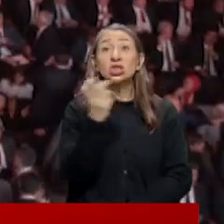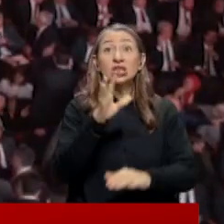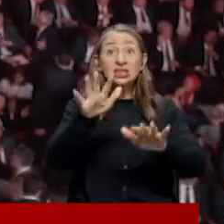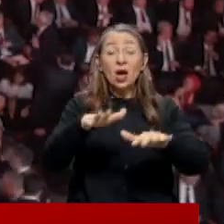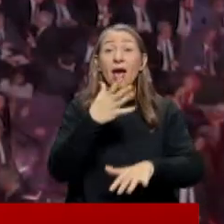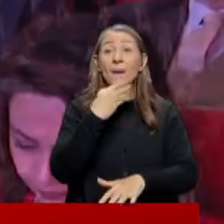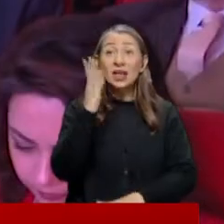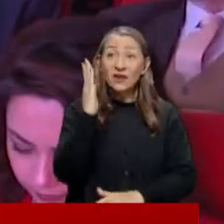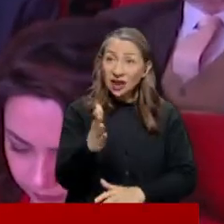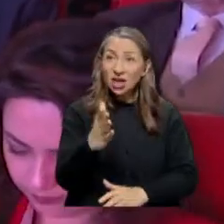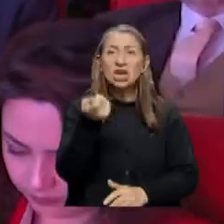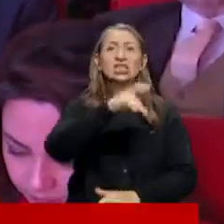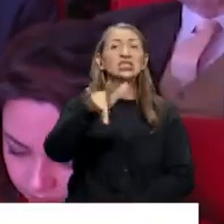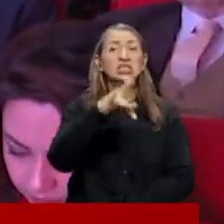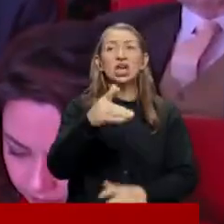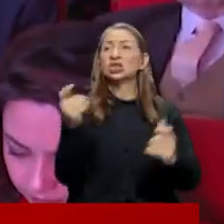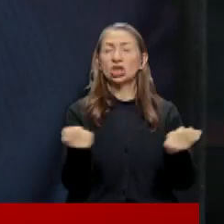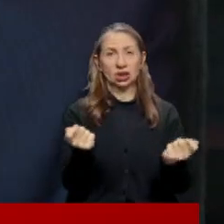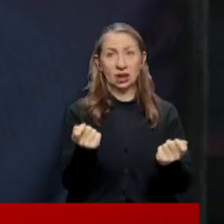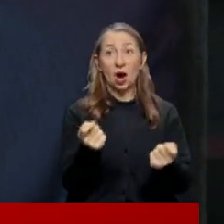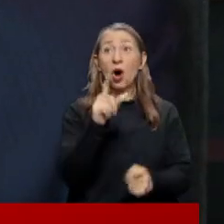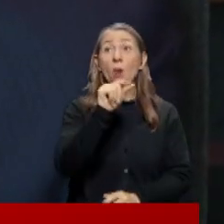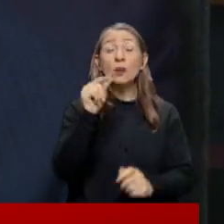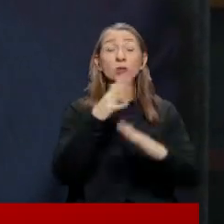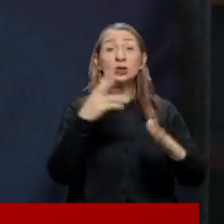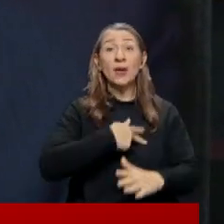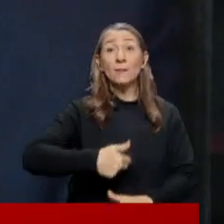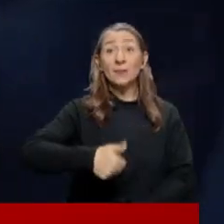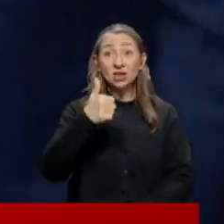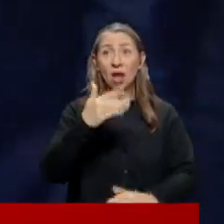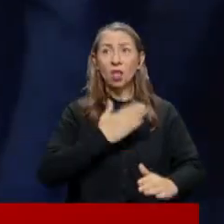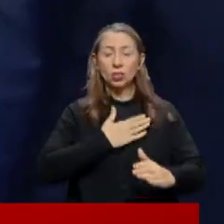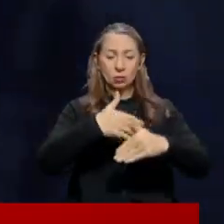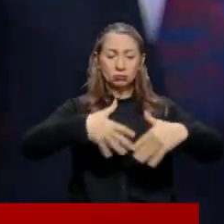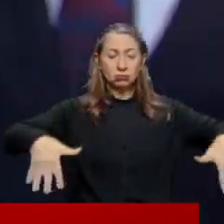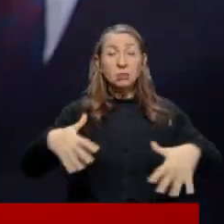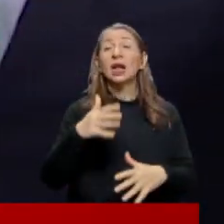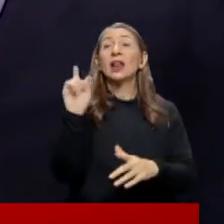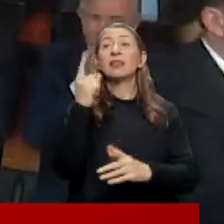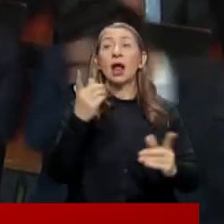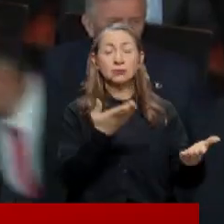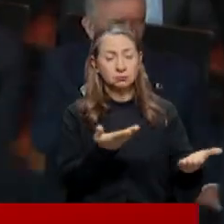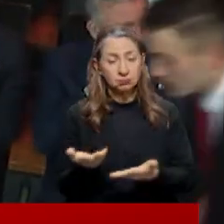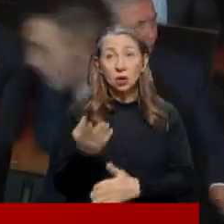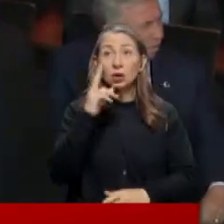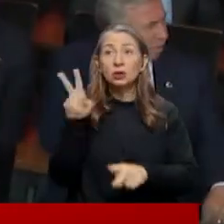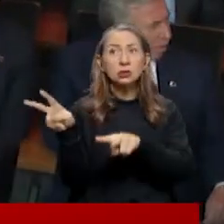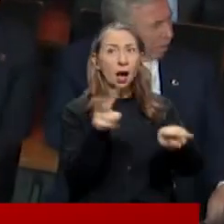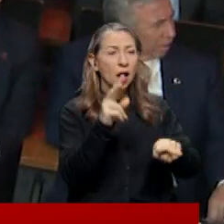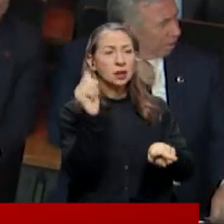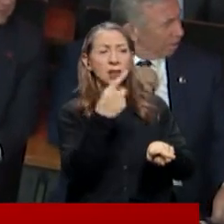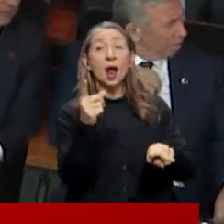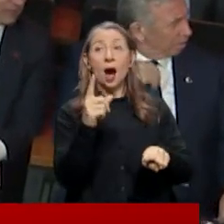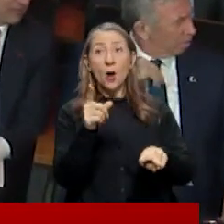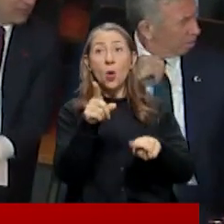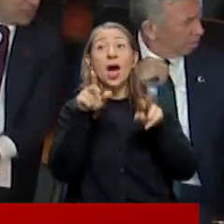salonda emekli de vardı, işsiz de, çalışan da. 11 Büyükşehir Belediye Başkanı en öndeydi. Liderleri karşıladılar. Gözler altı liderde ama